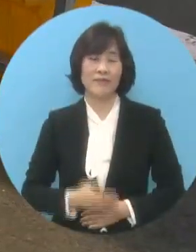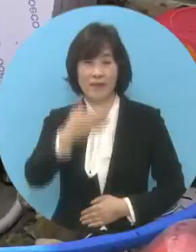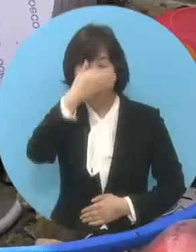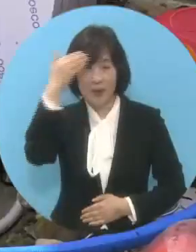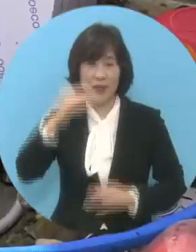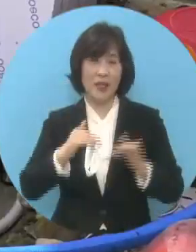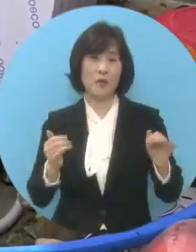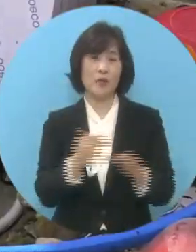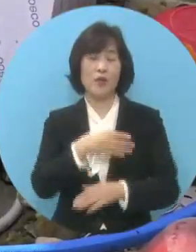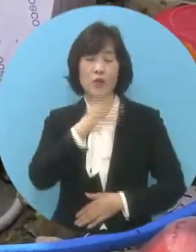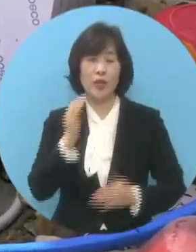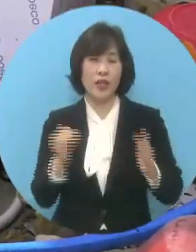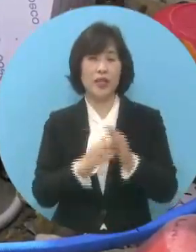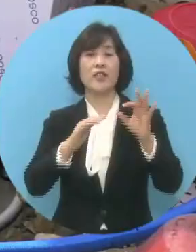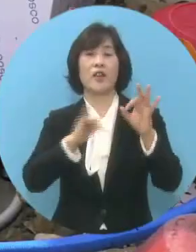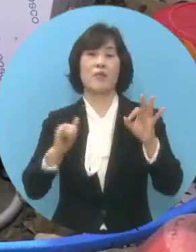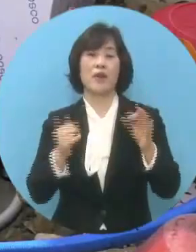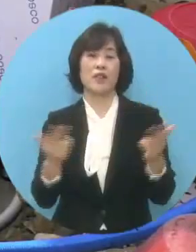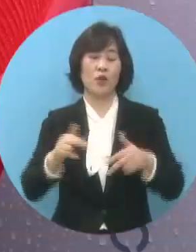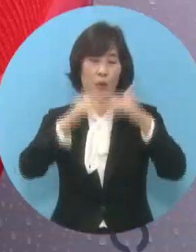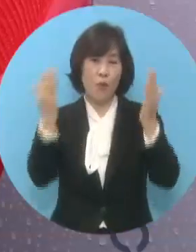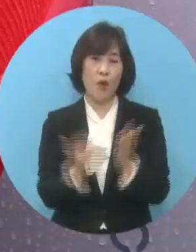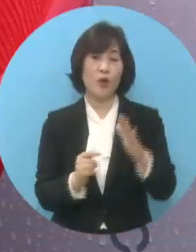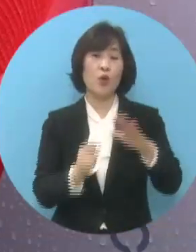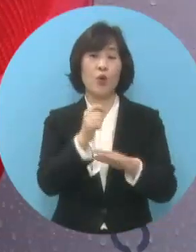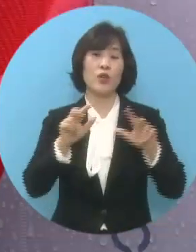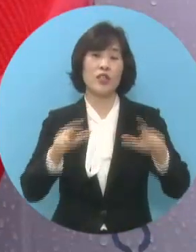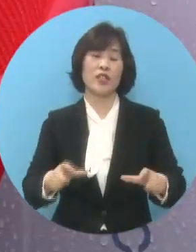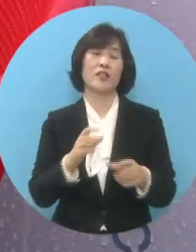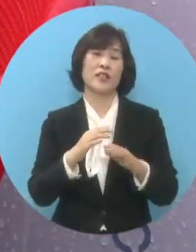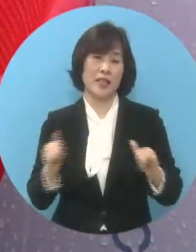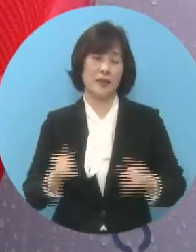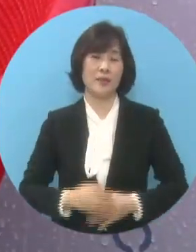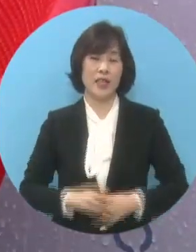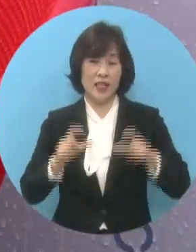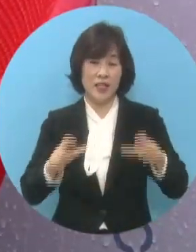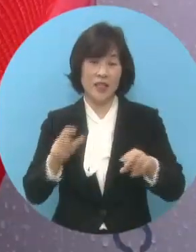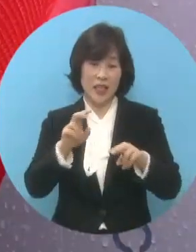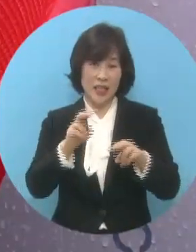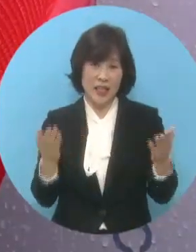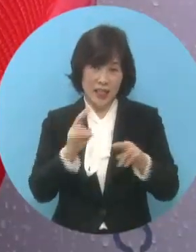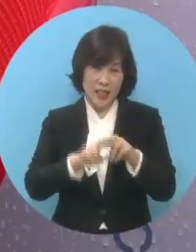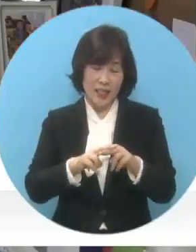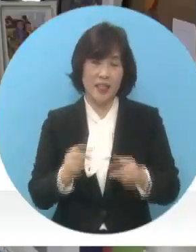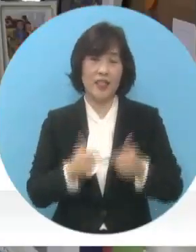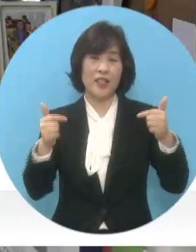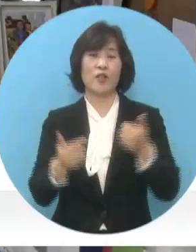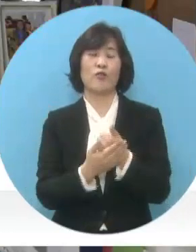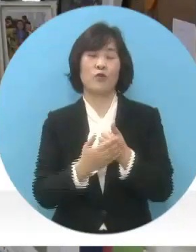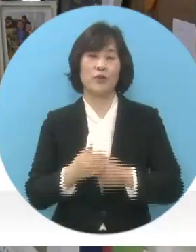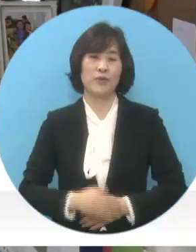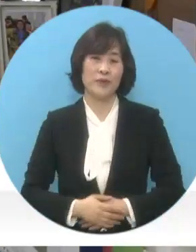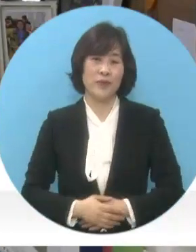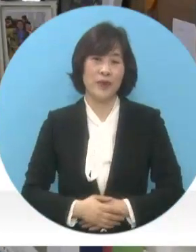청년부터 어르신까지 10여 명의 직원은 모두 고흥지역 주민으로 지역 일자리 창출에도 도움이 되고 있습니다. 제조